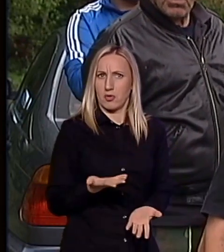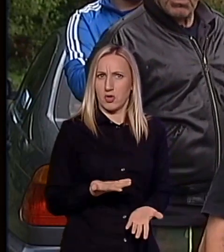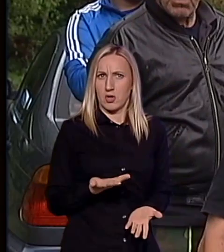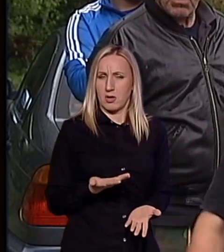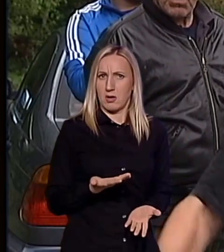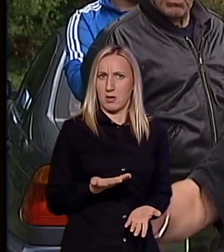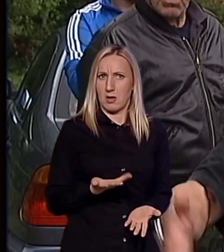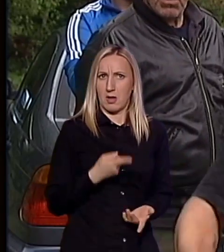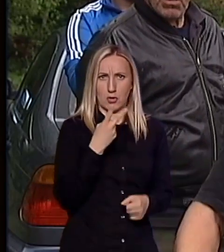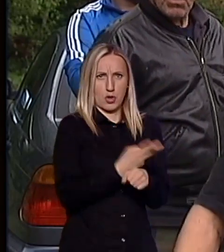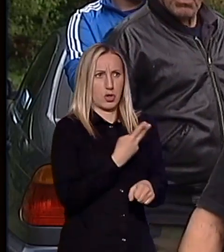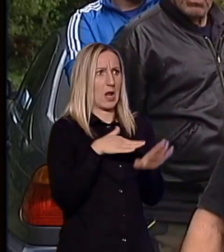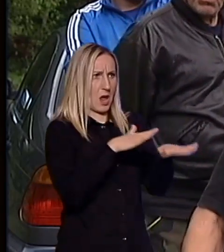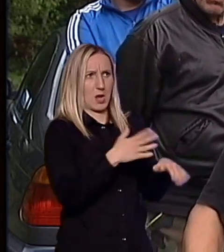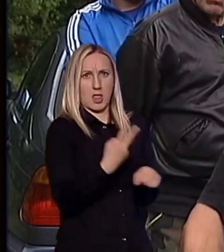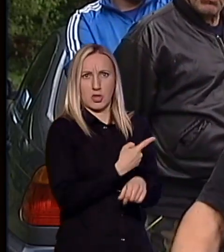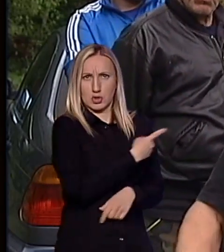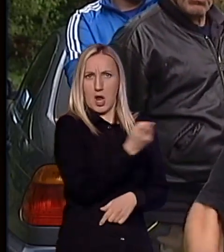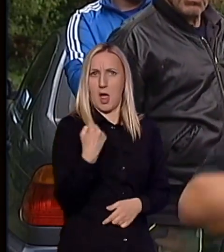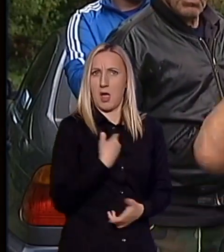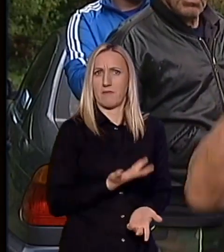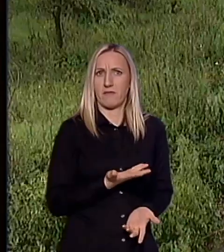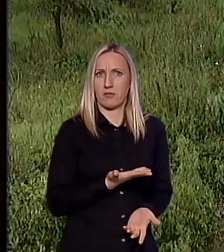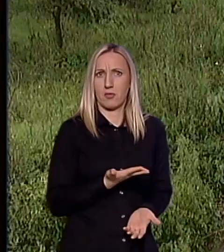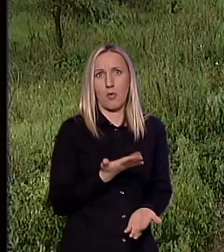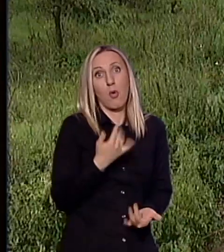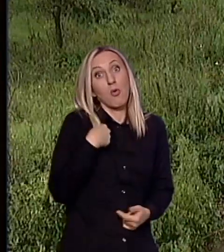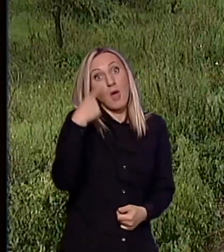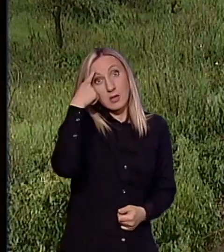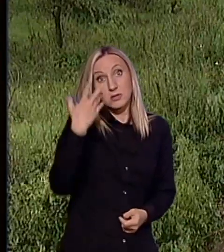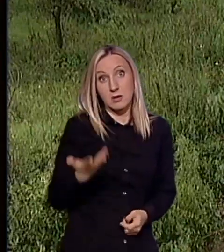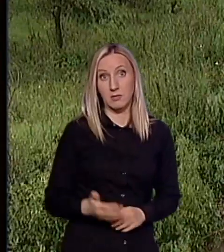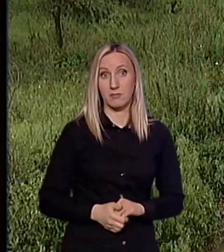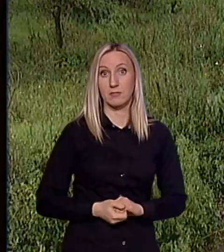privatniku, to je državno. Od kako ja znam.